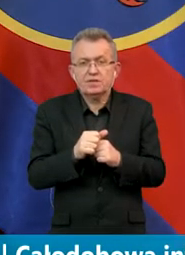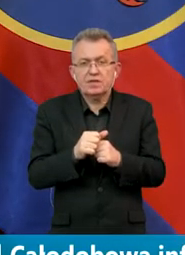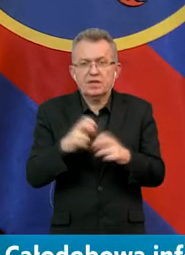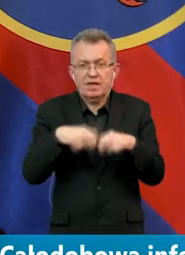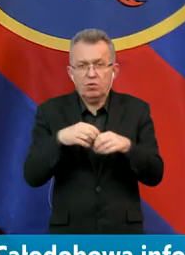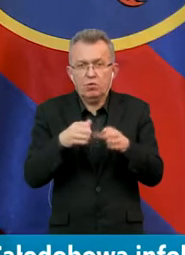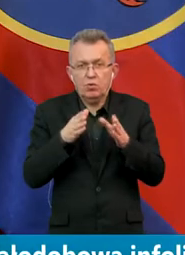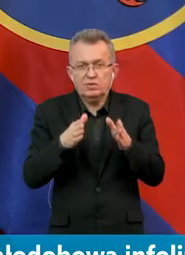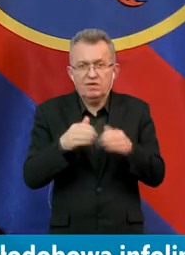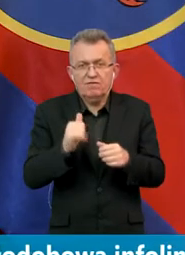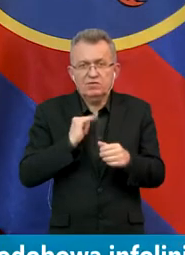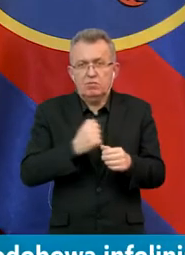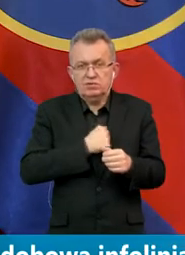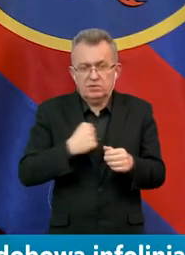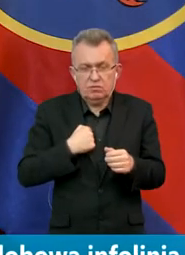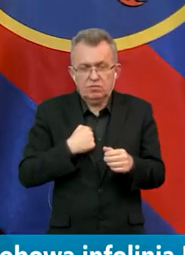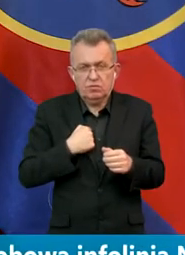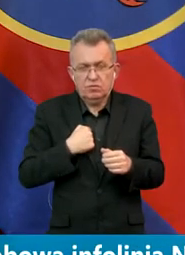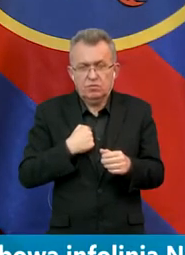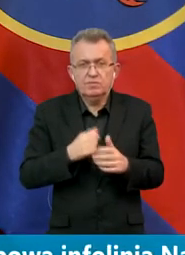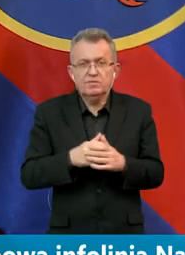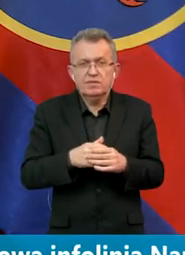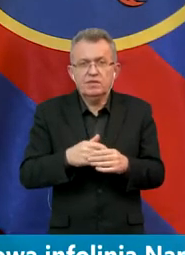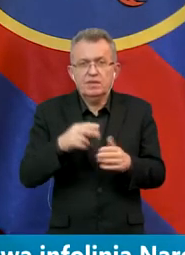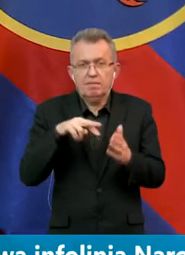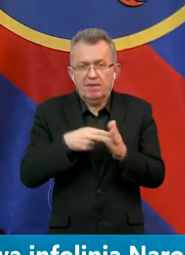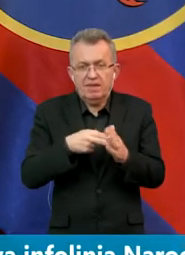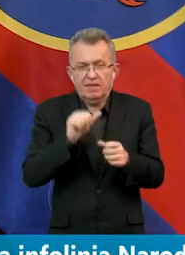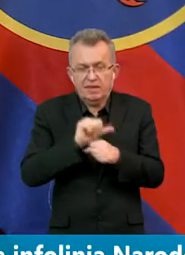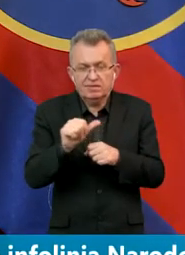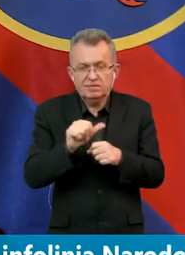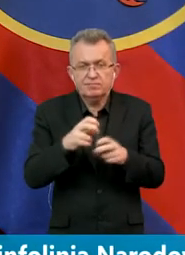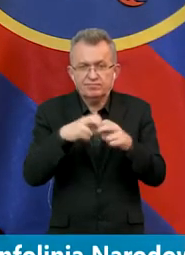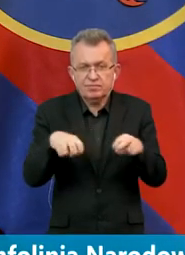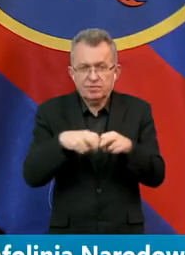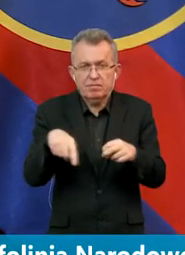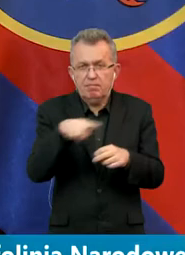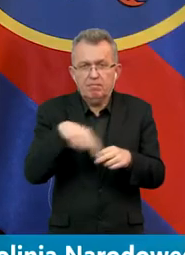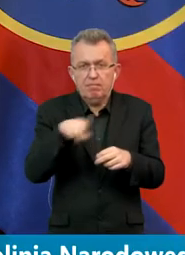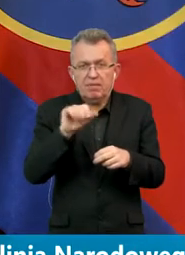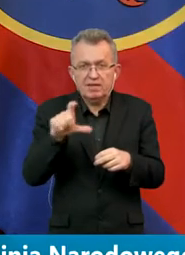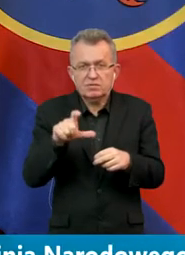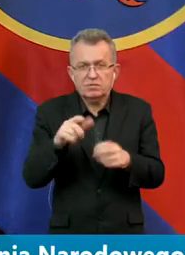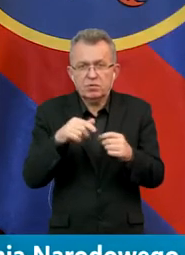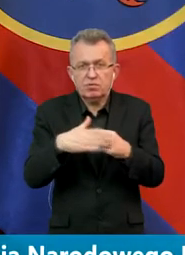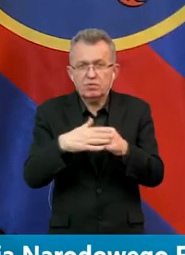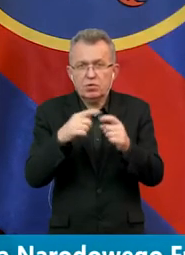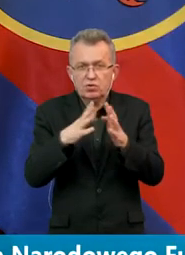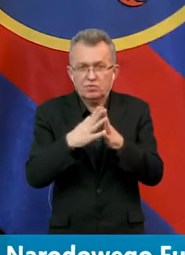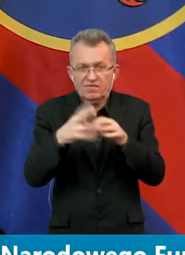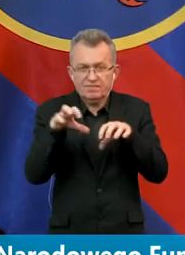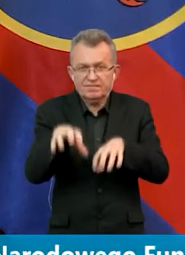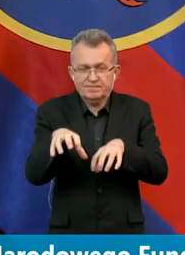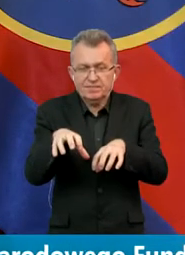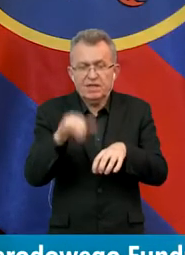remont ulicy Wojska Polskiego zakłada również przebudowę placu przy kościołach, a zatem też